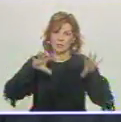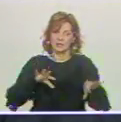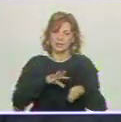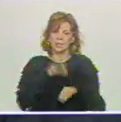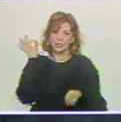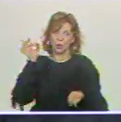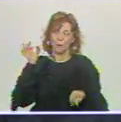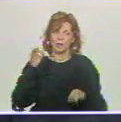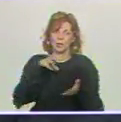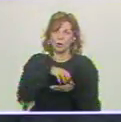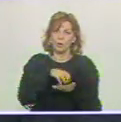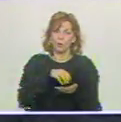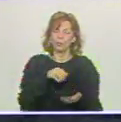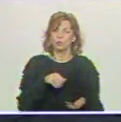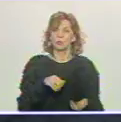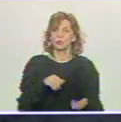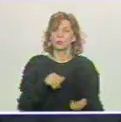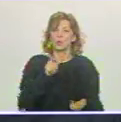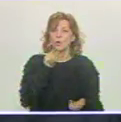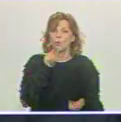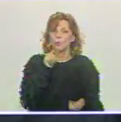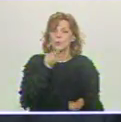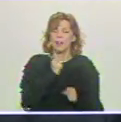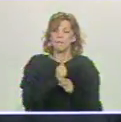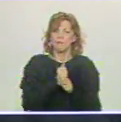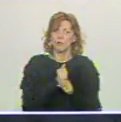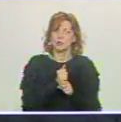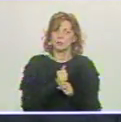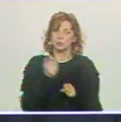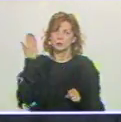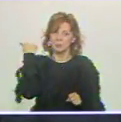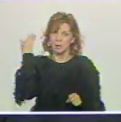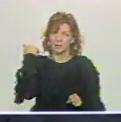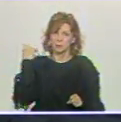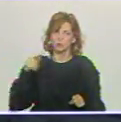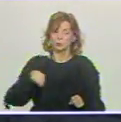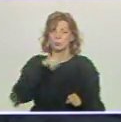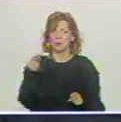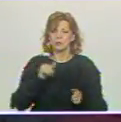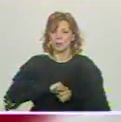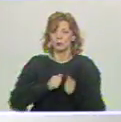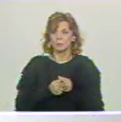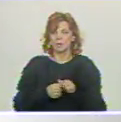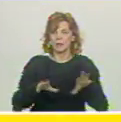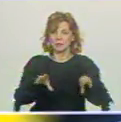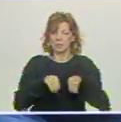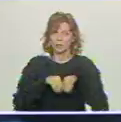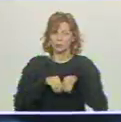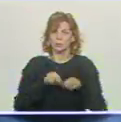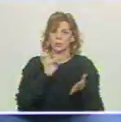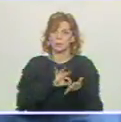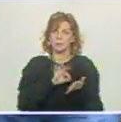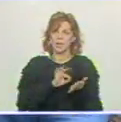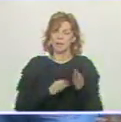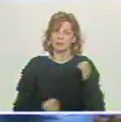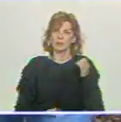rând locațiile, unde au fost făcute. Am încercat după aceea să aducem date noi din